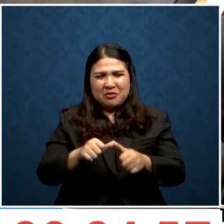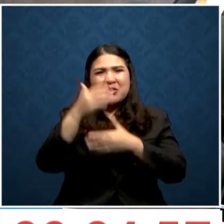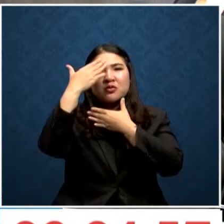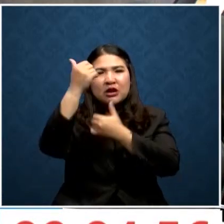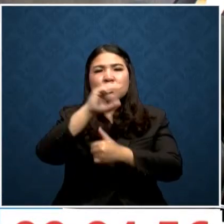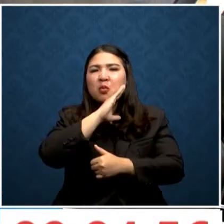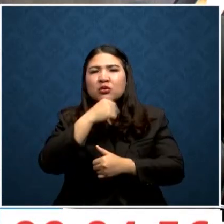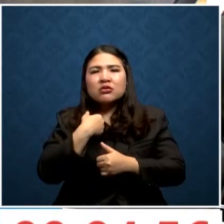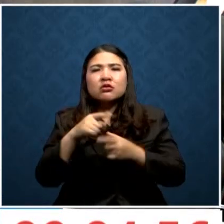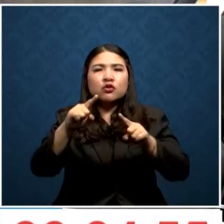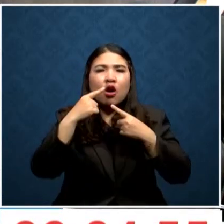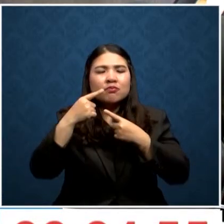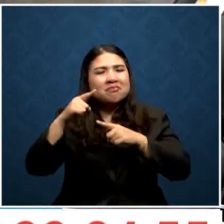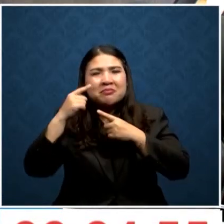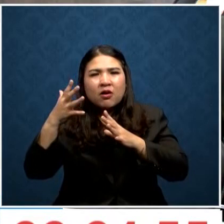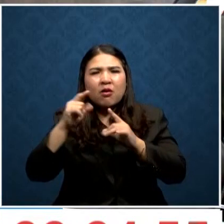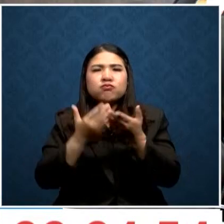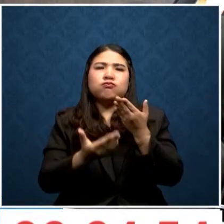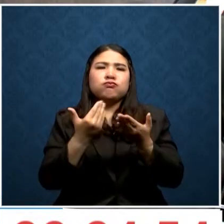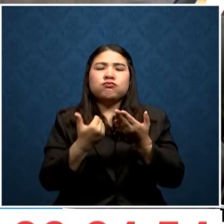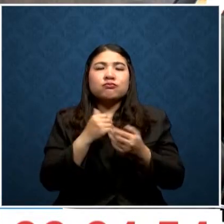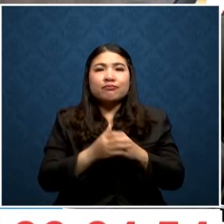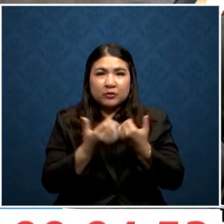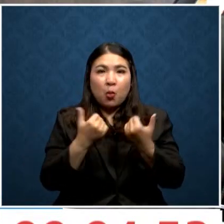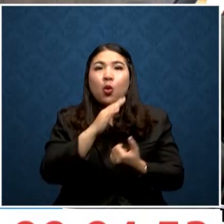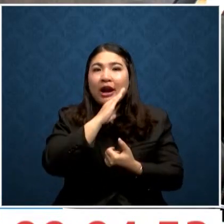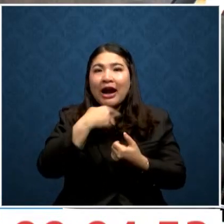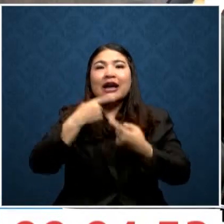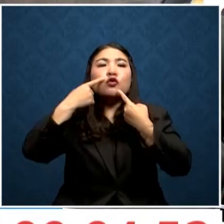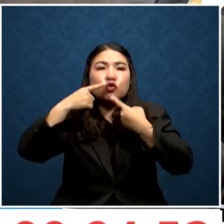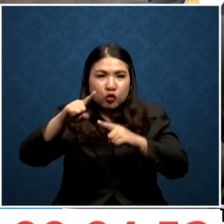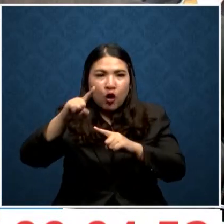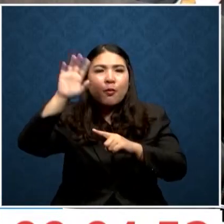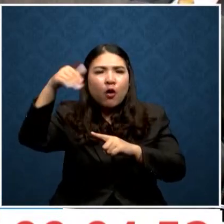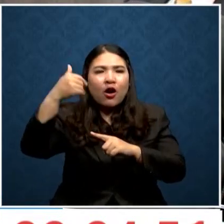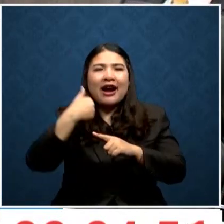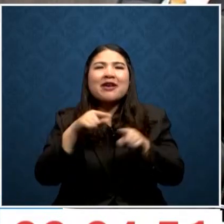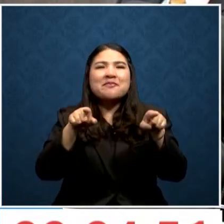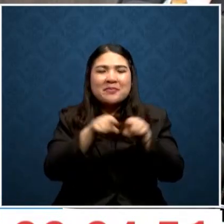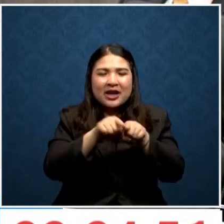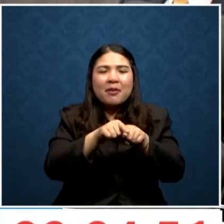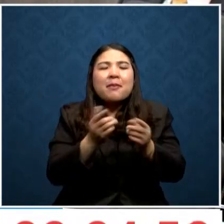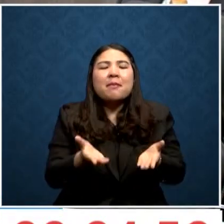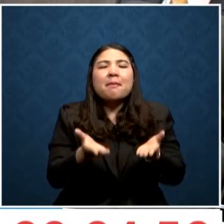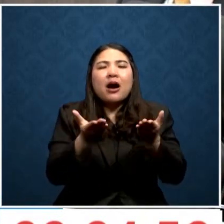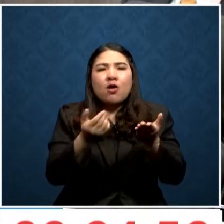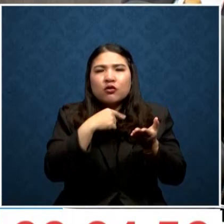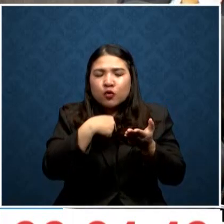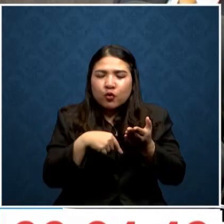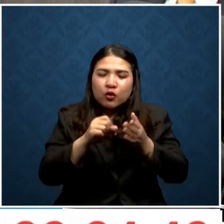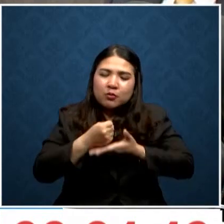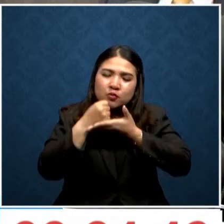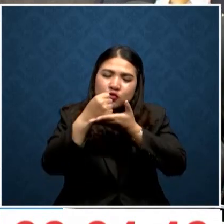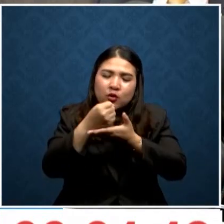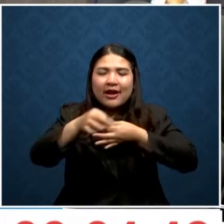เขาก็เล่นเราแน่นอนนะครับเขาก็วิพากษ์วิจารณ์นะครับเราผมคิดว่าถ้าตอบไปก่อนผ่อนหนักเป็นเบานะฮะอธิบายคำอธิบายพวกนี้มันจะช่วยผ่อนหนัก